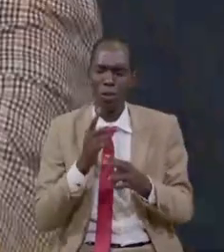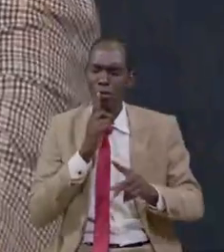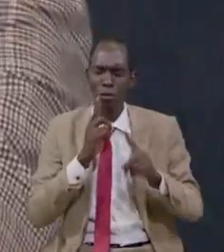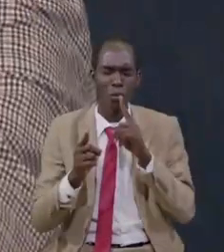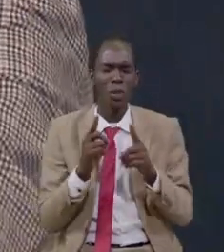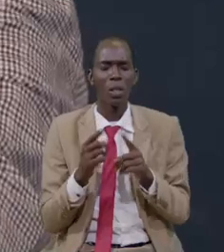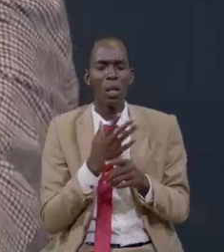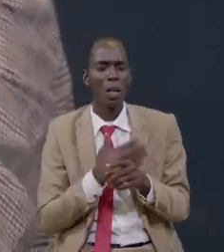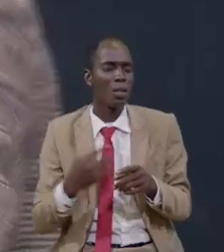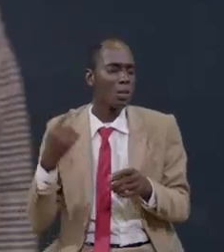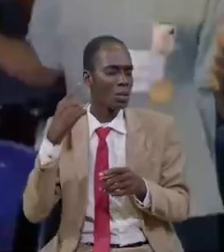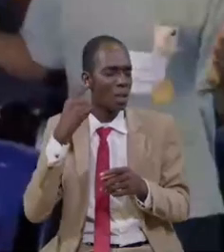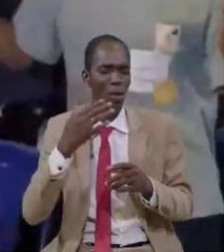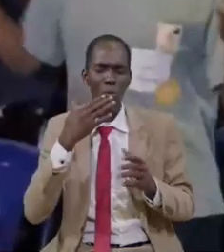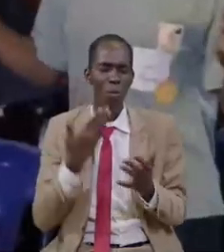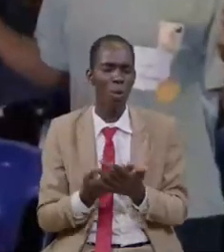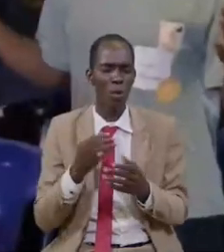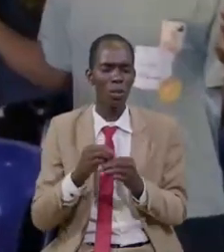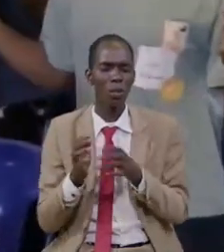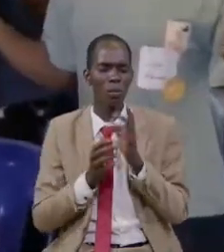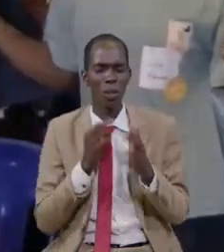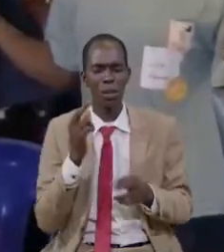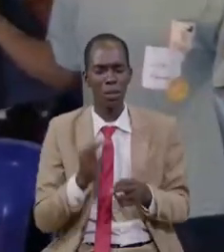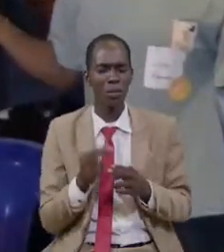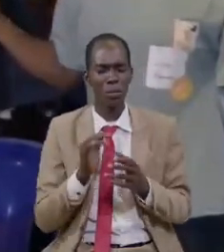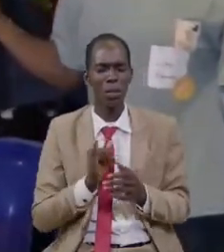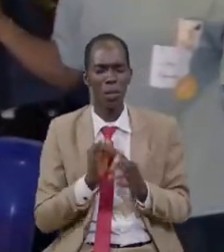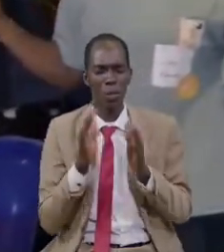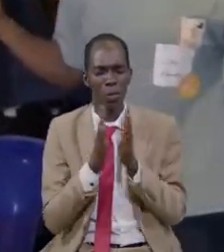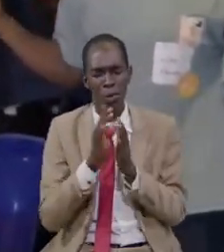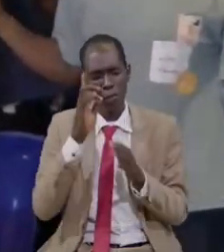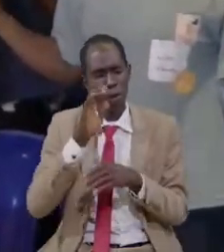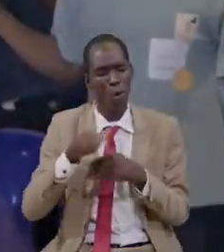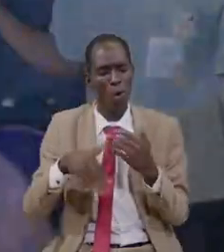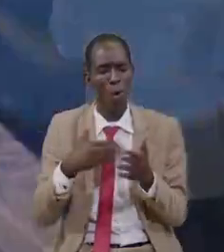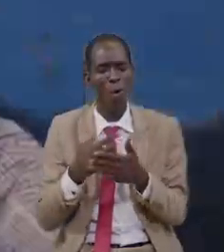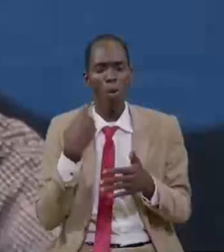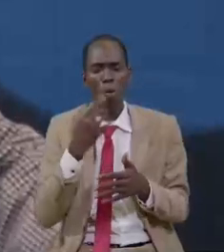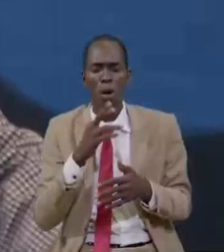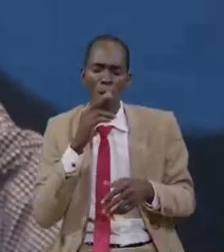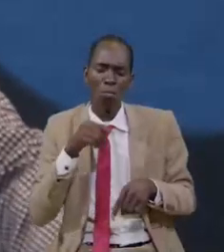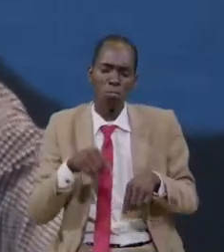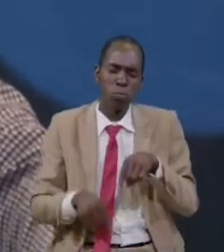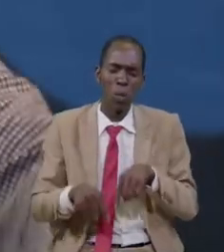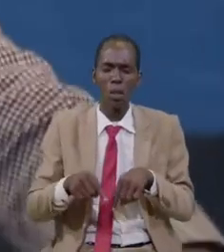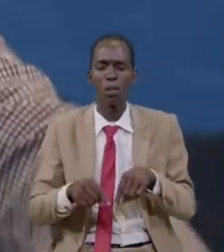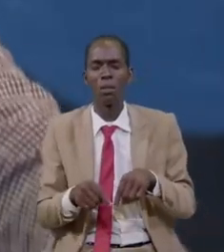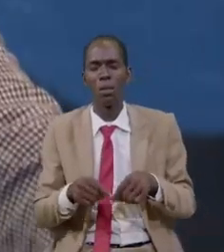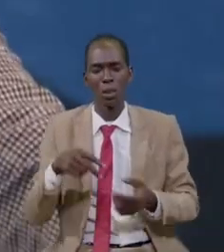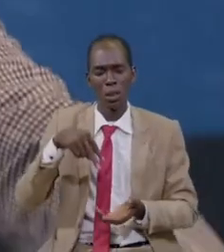Et entendez clairement au nom de Jésus. Je prie pour ceux qui sont paralytiques. Levez-vous et